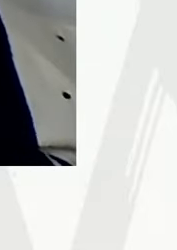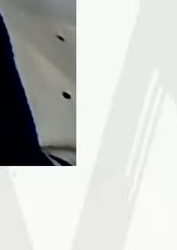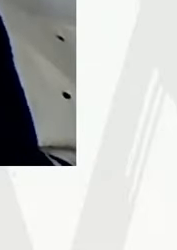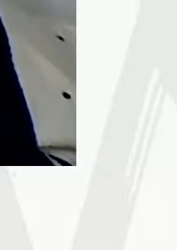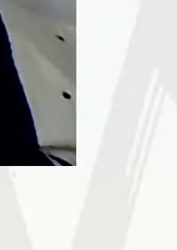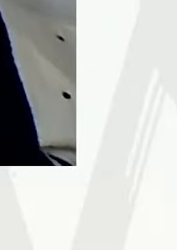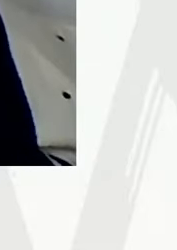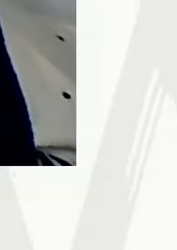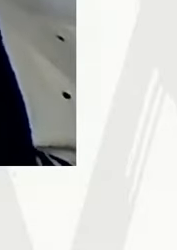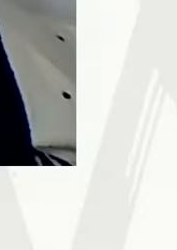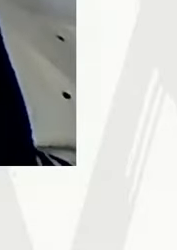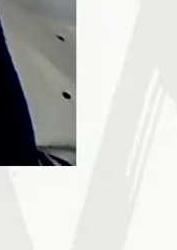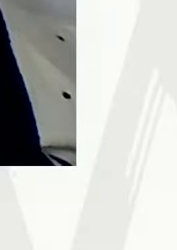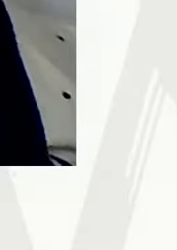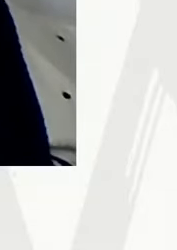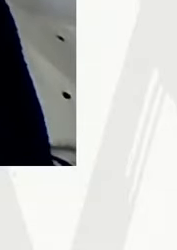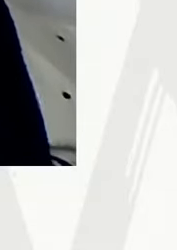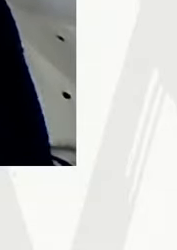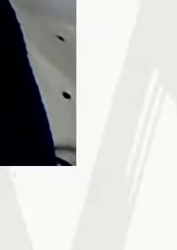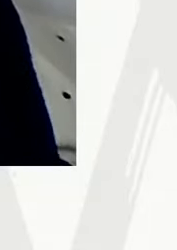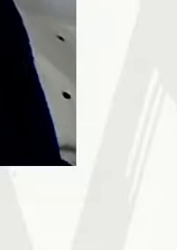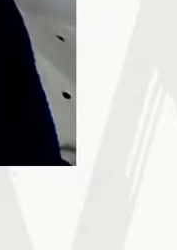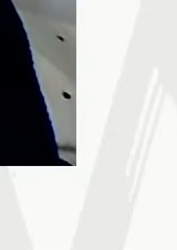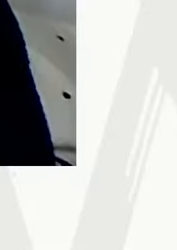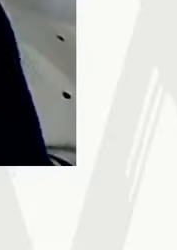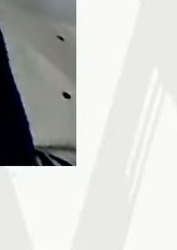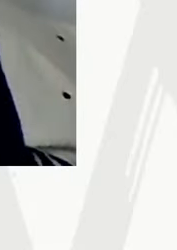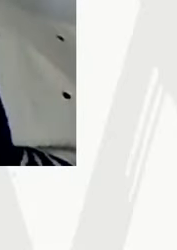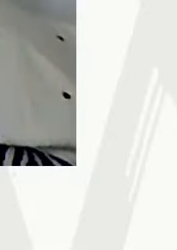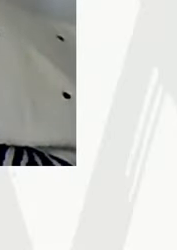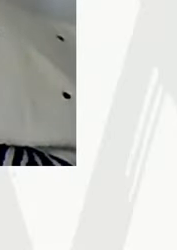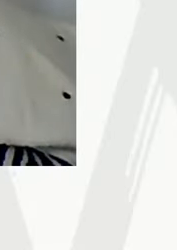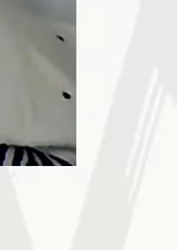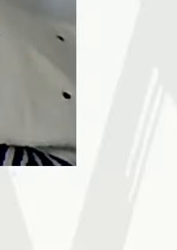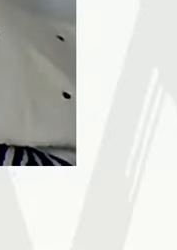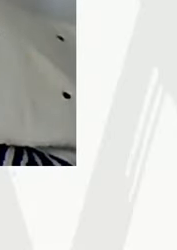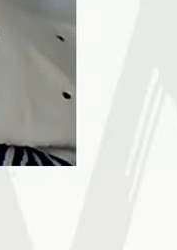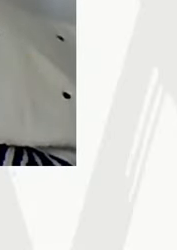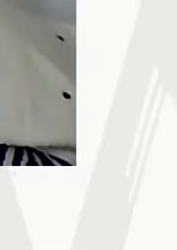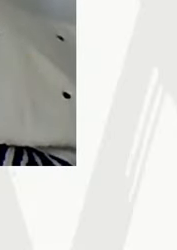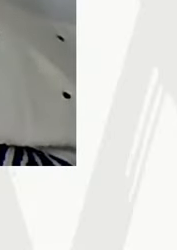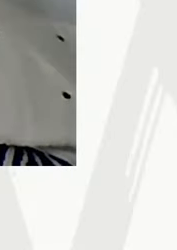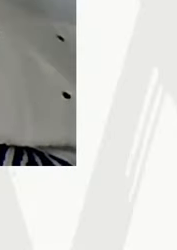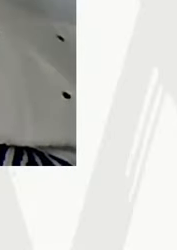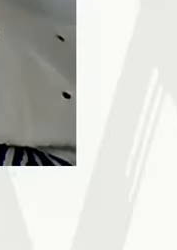d'une humanité qui aurait surmonté toutes ses dépendances,